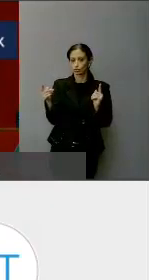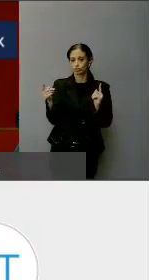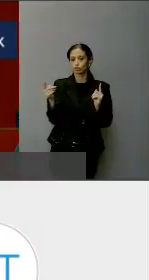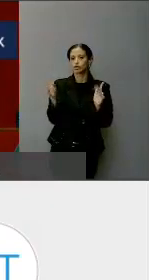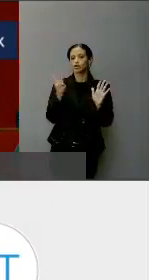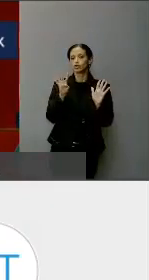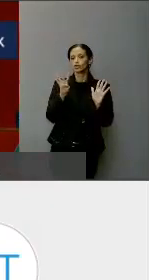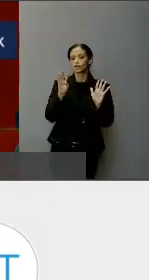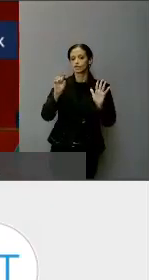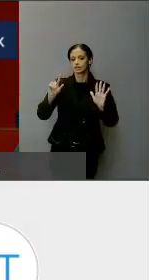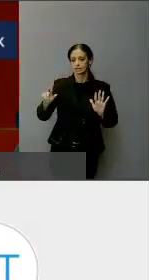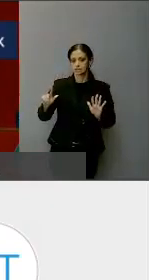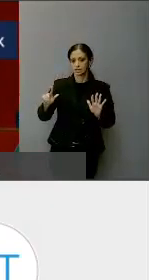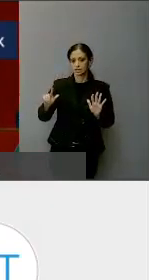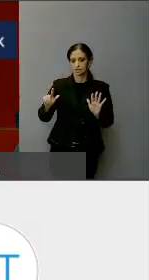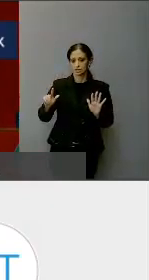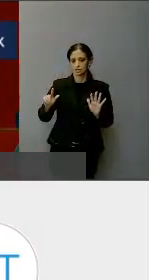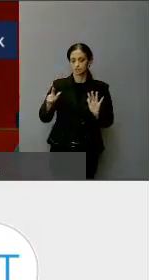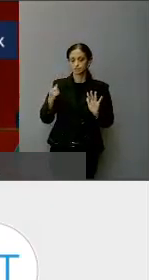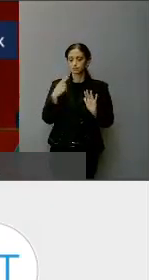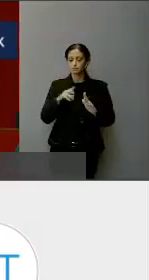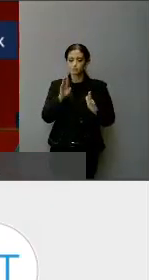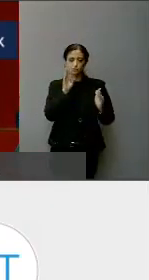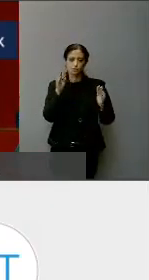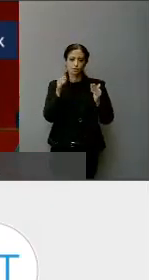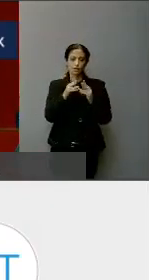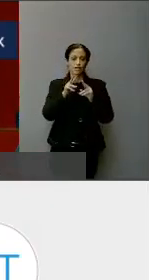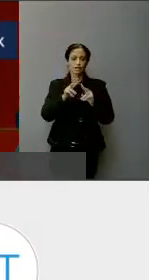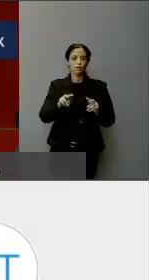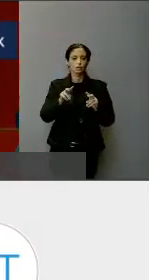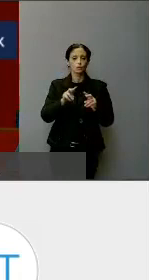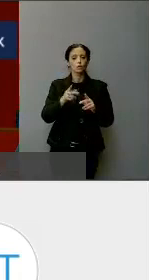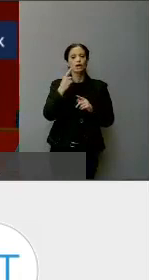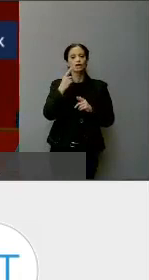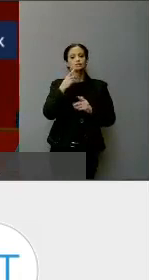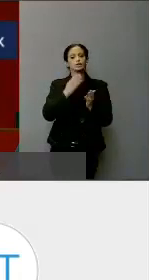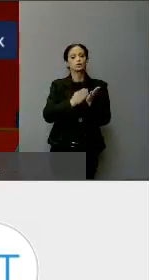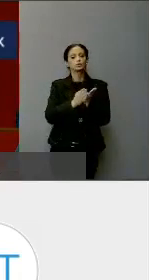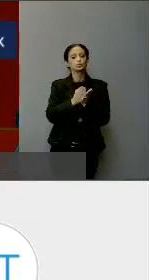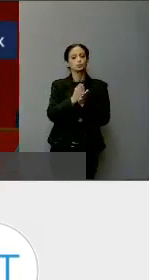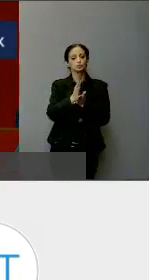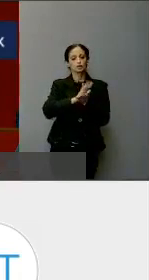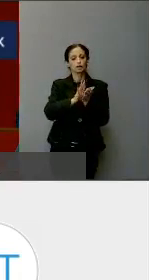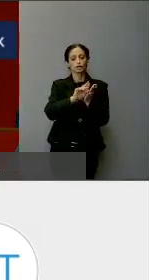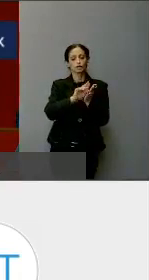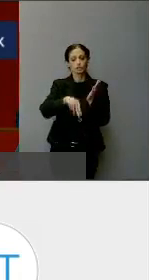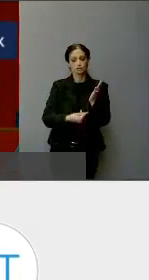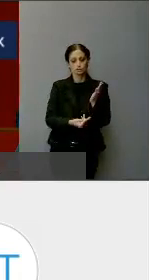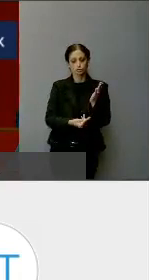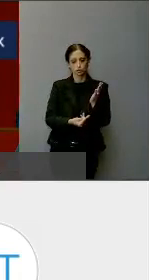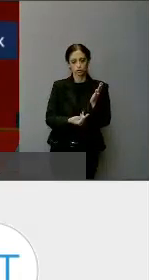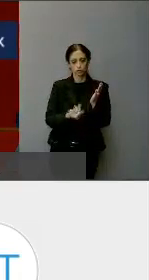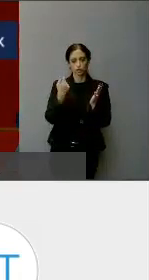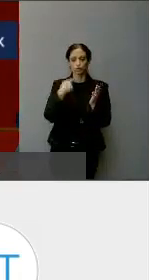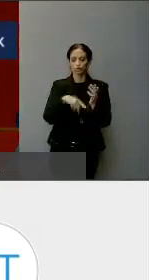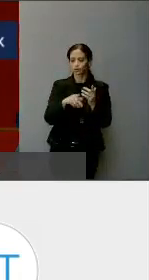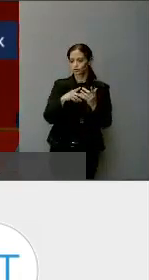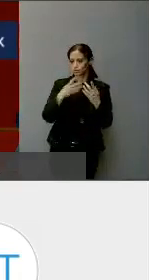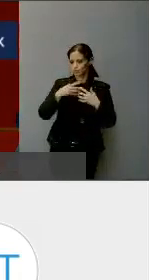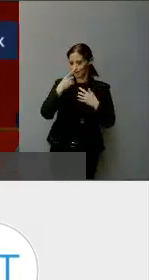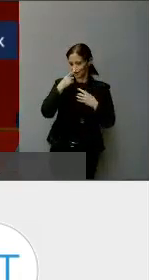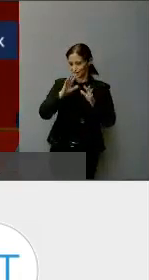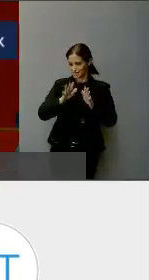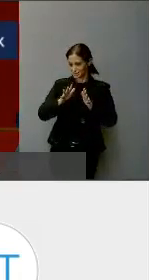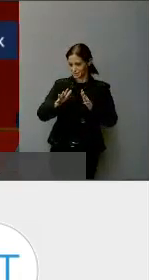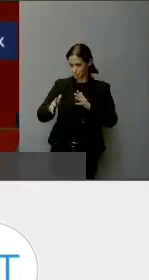97 che riguardano la durata della convenzione e quindi si applica questo meccanismo per cui